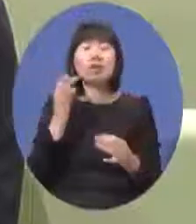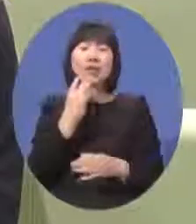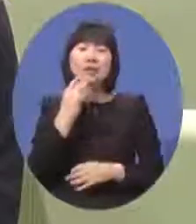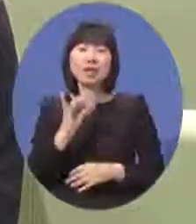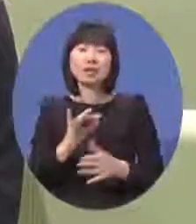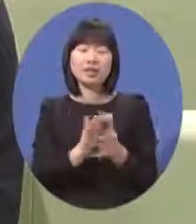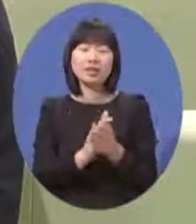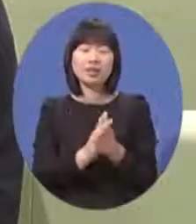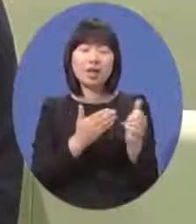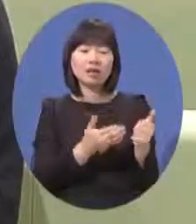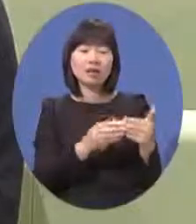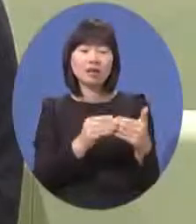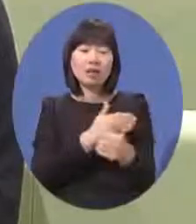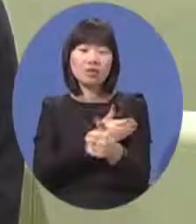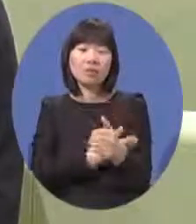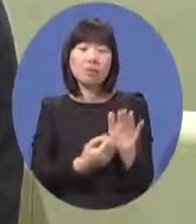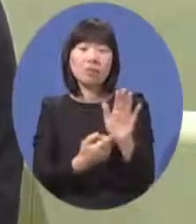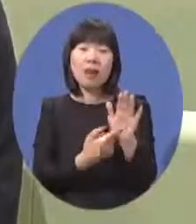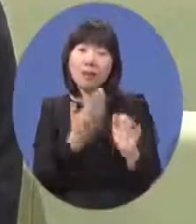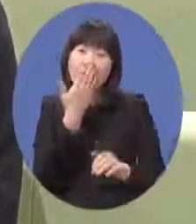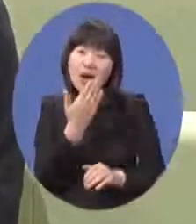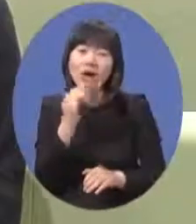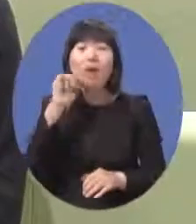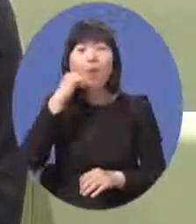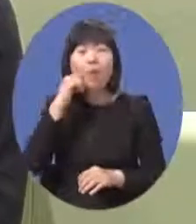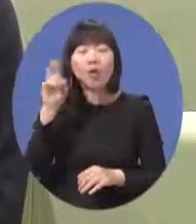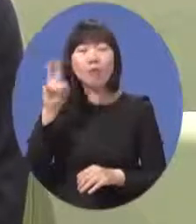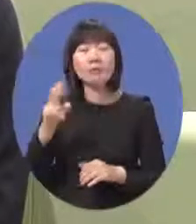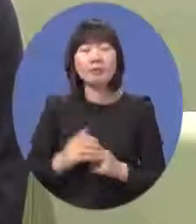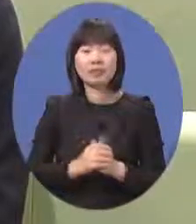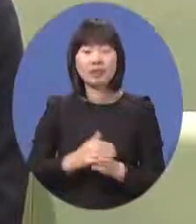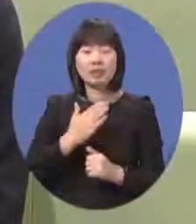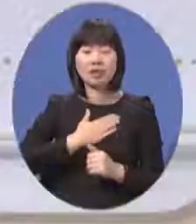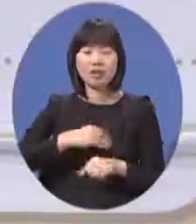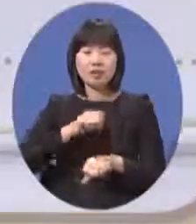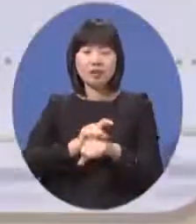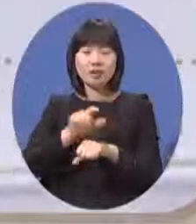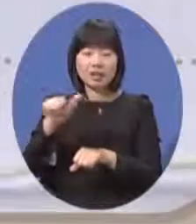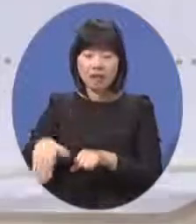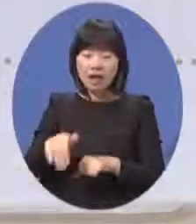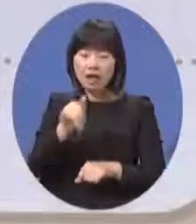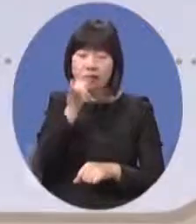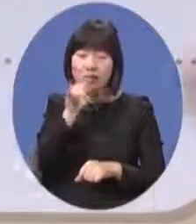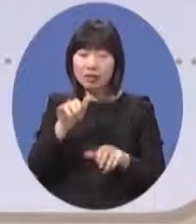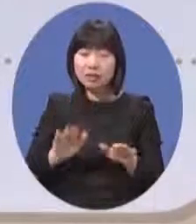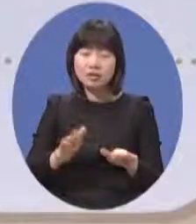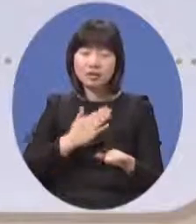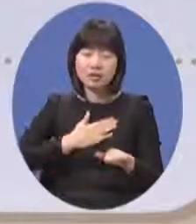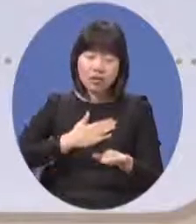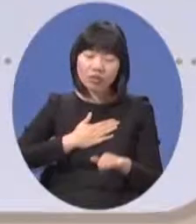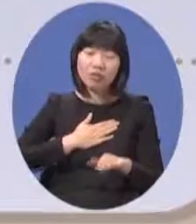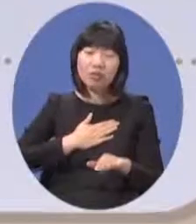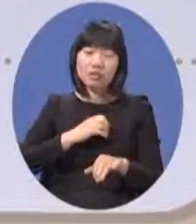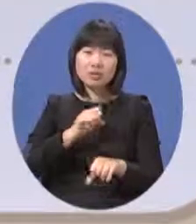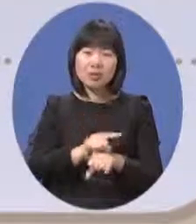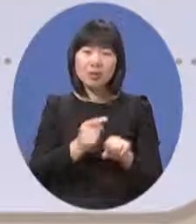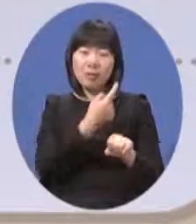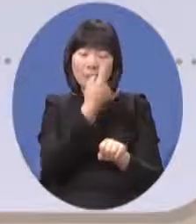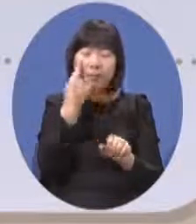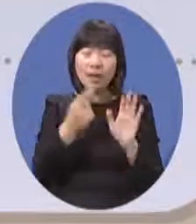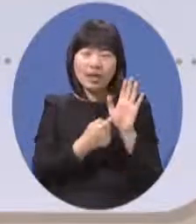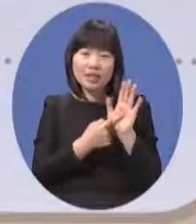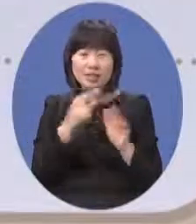당연히 친구들한테 리더십을 발휘한다는 거 좀 어려워지고요. 어렵죠. 정서성이 낮은 아이들이라고 하면은 이거 정서적인 반응이나 이런 게